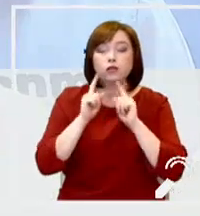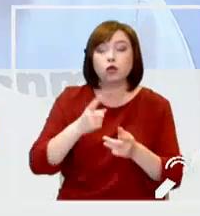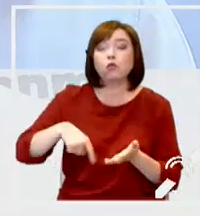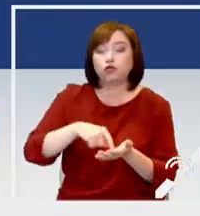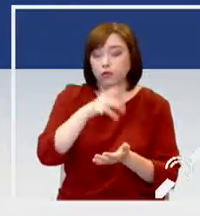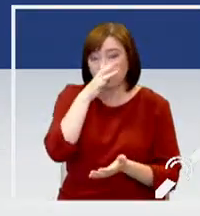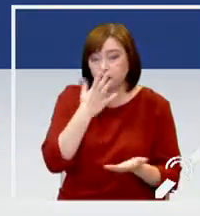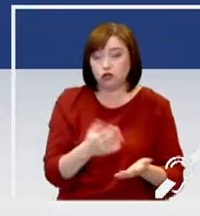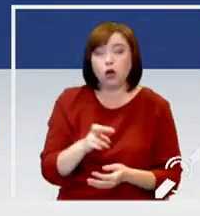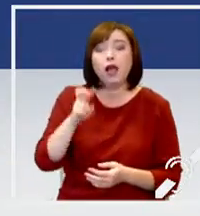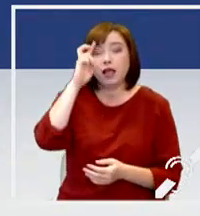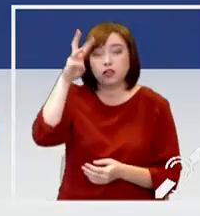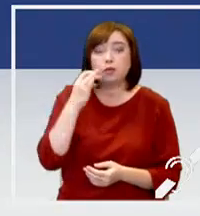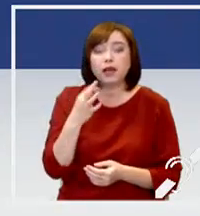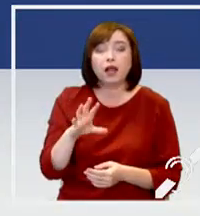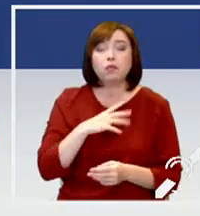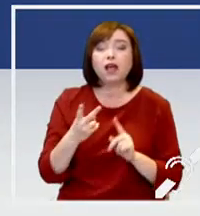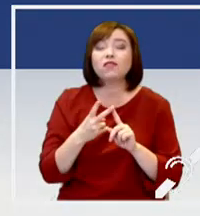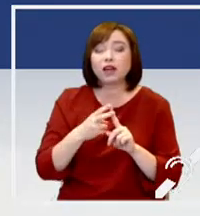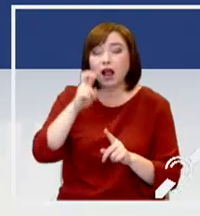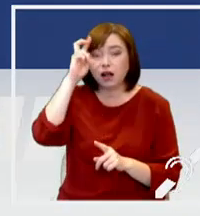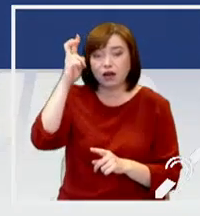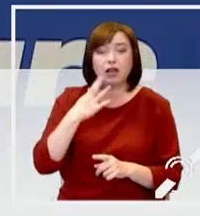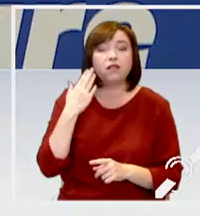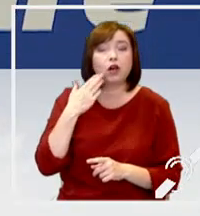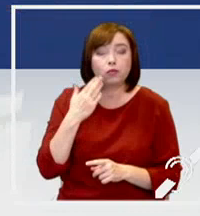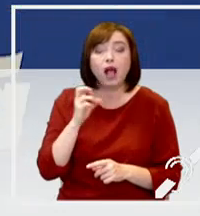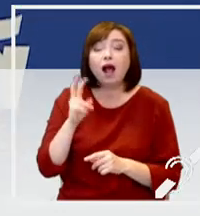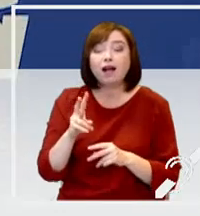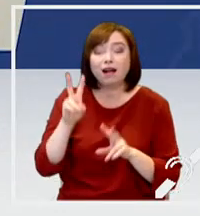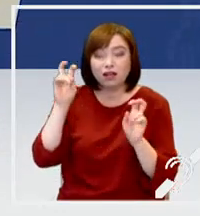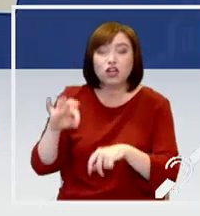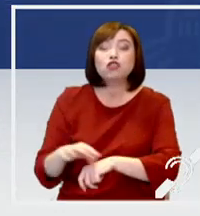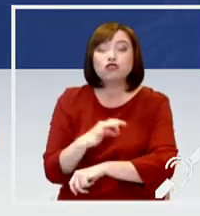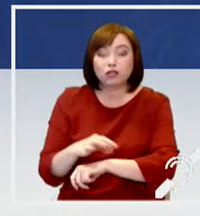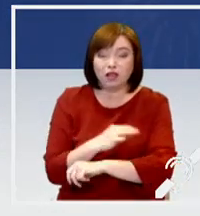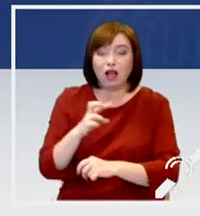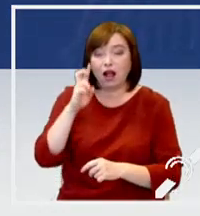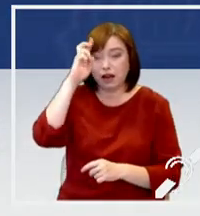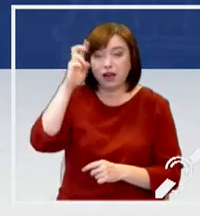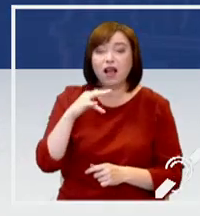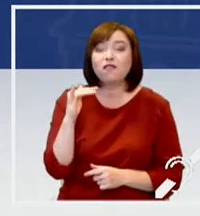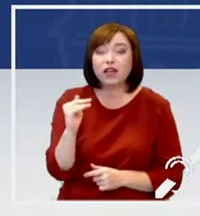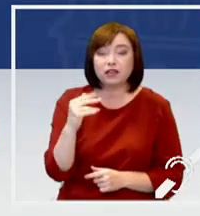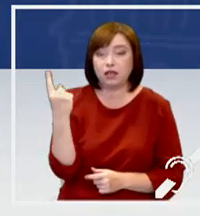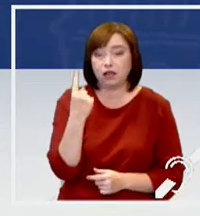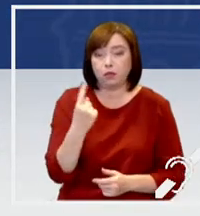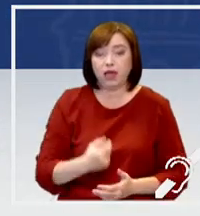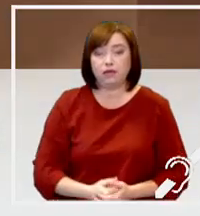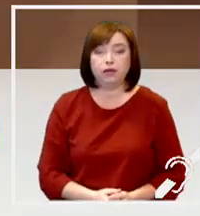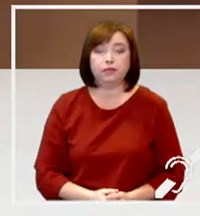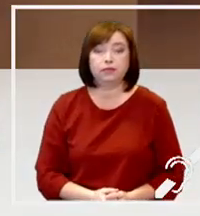Chișinău. Regina Maria a fost a doua regină a României ca soție a regelui Ferdinand I.